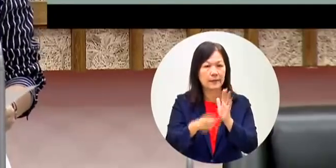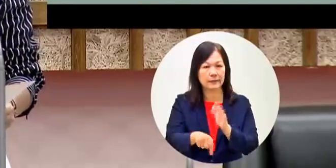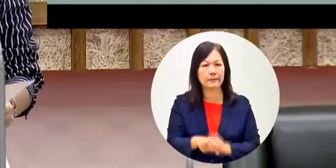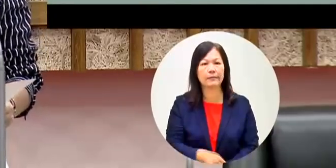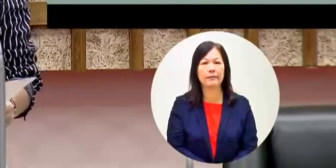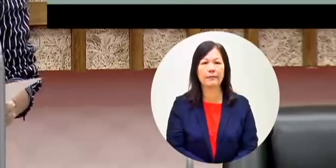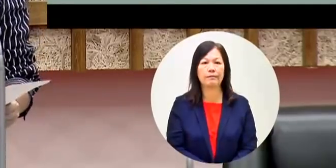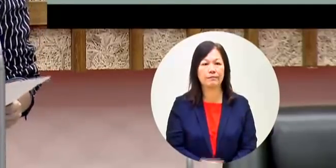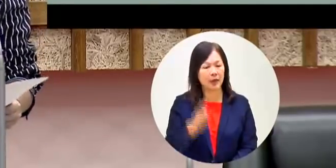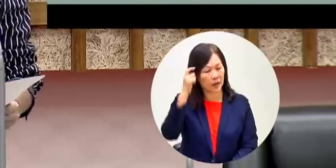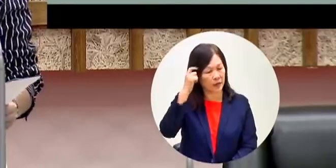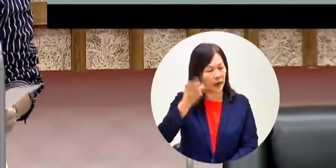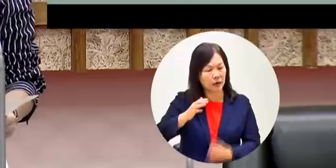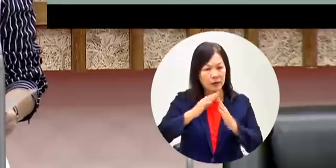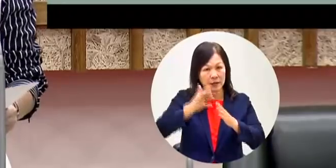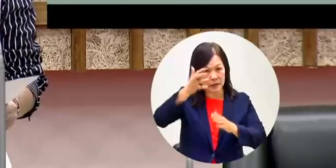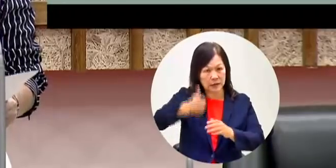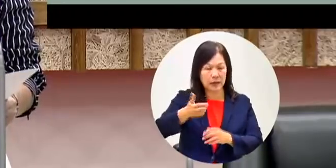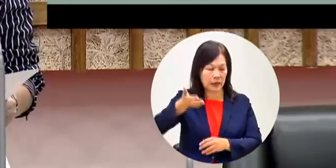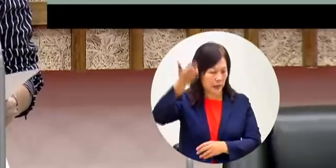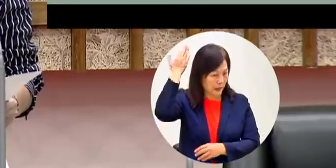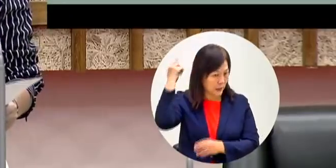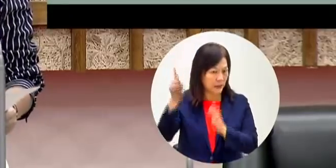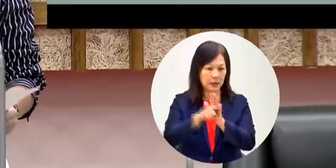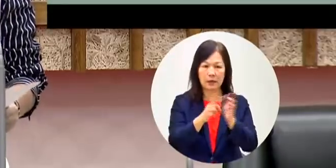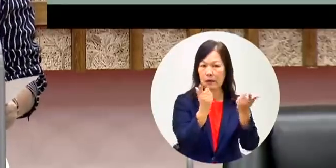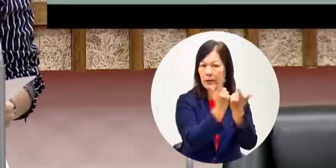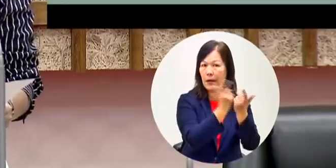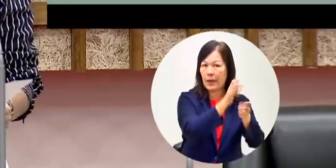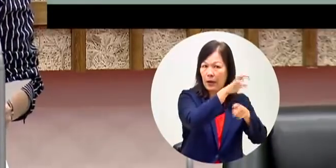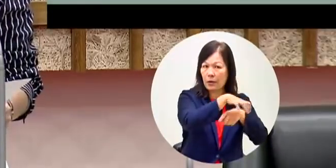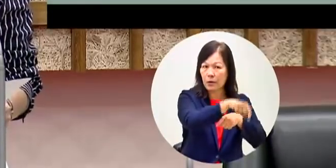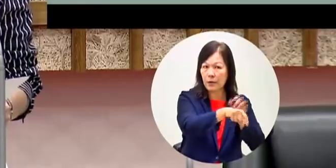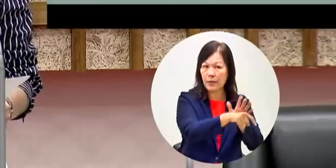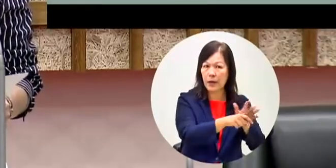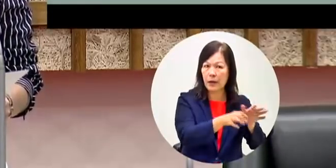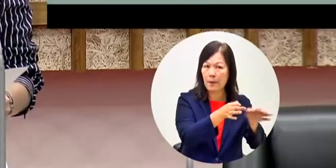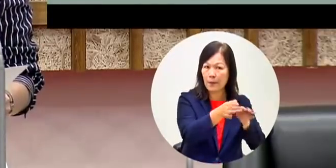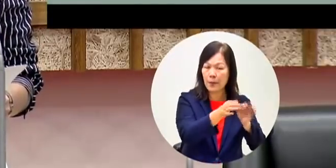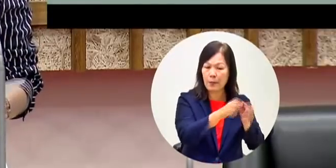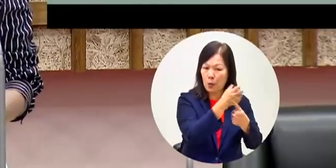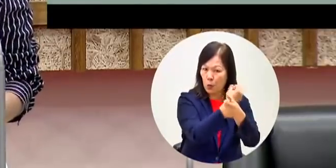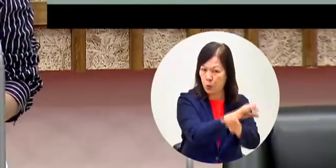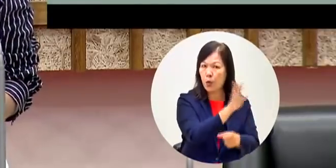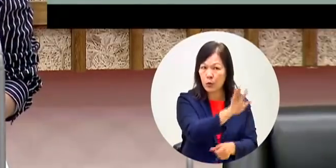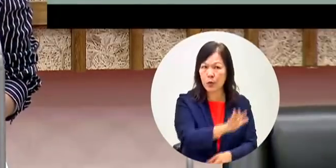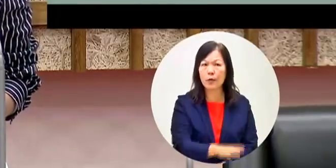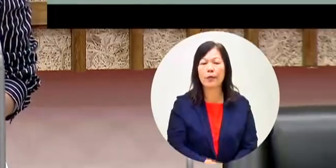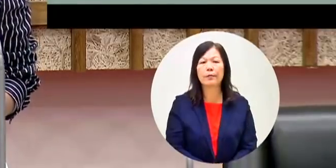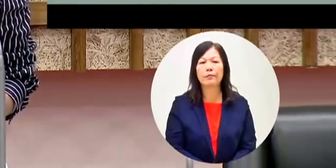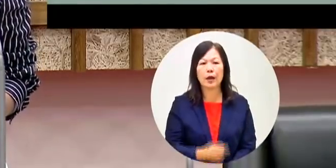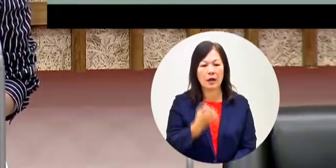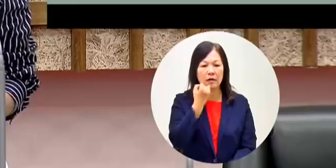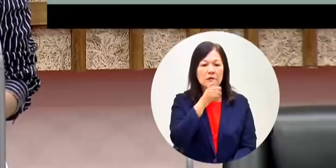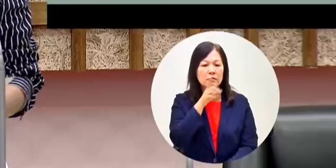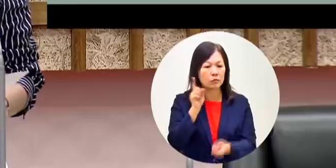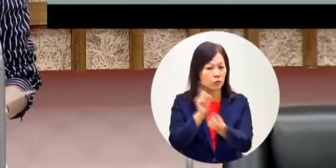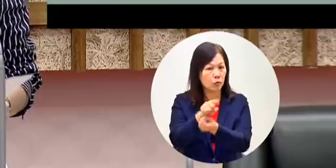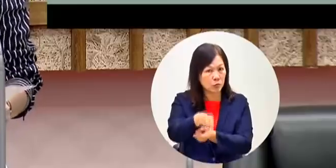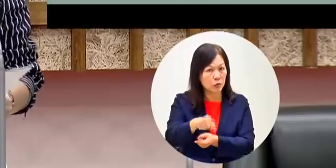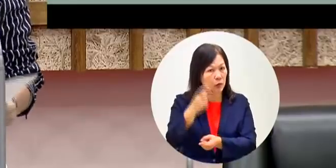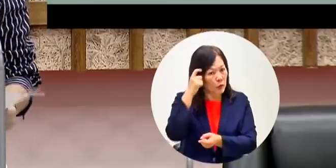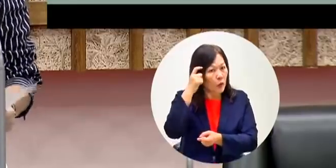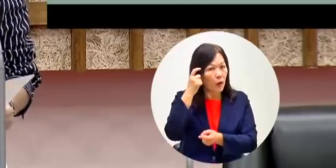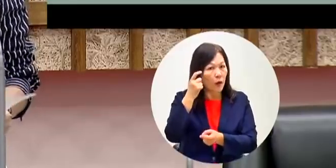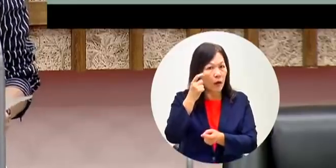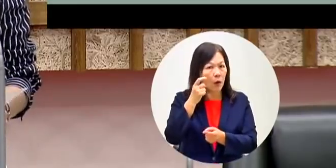这个北农这个营运的一个经验哦，但不能否认的，你现在领导的可是一个